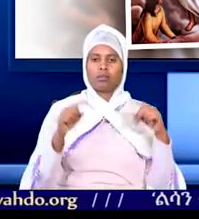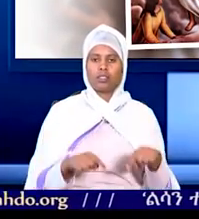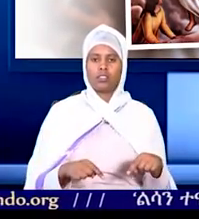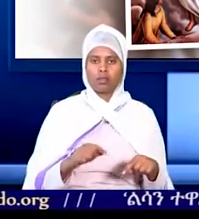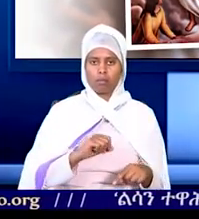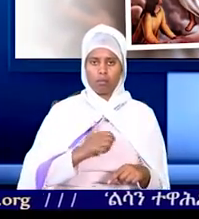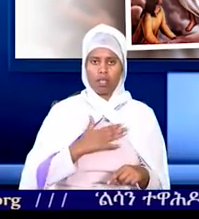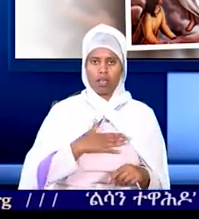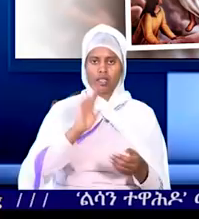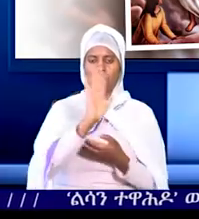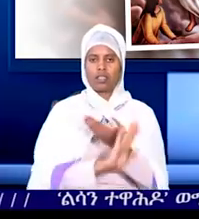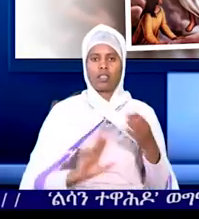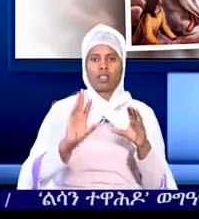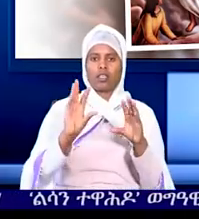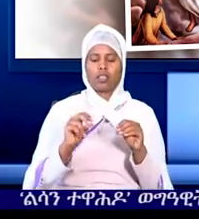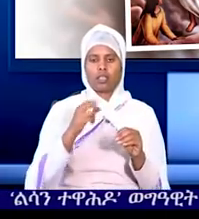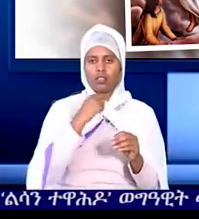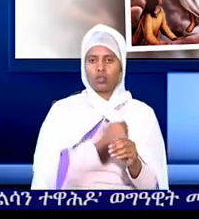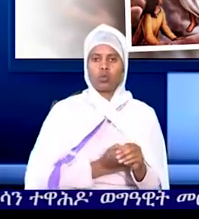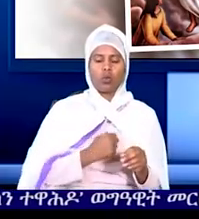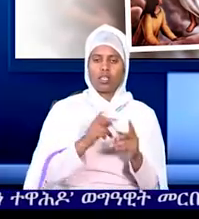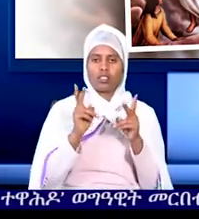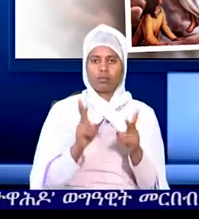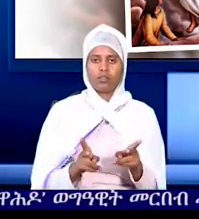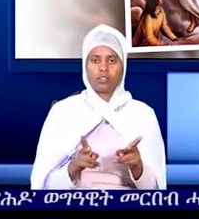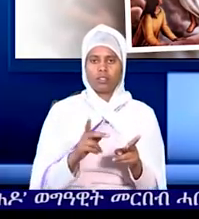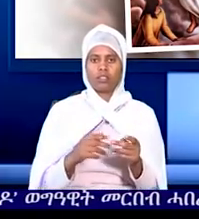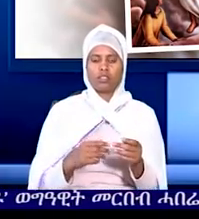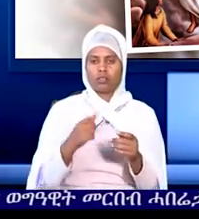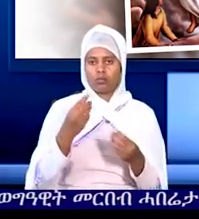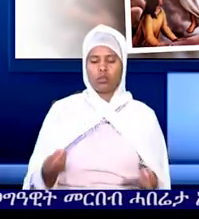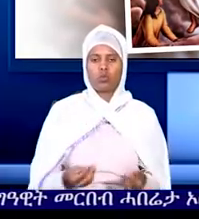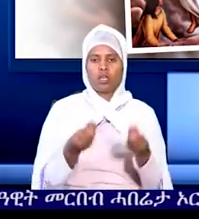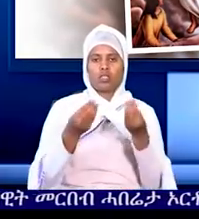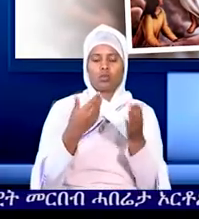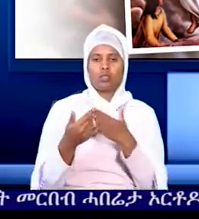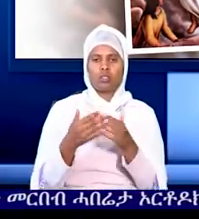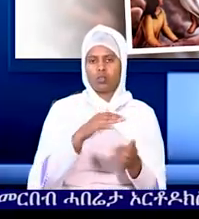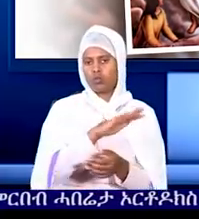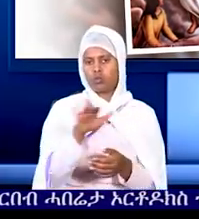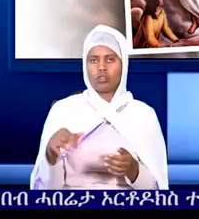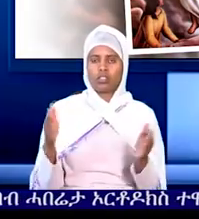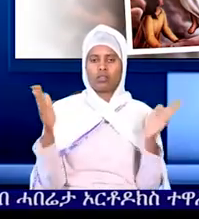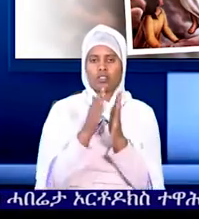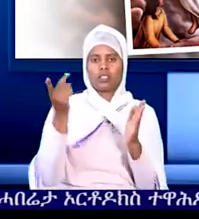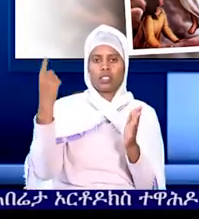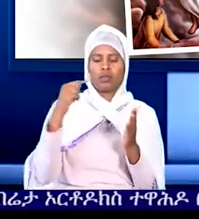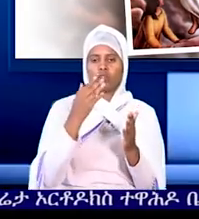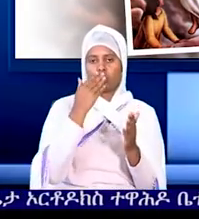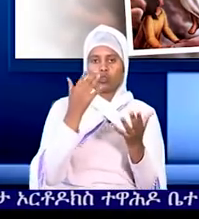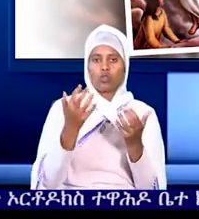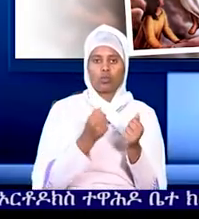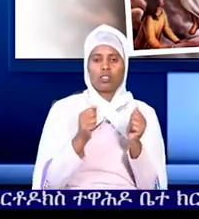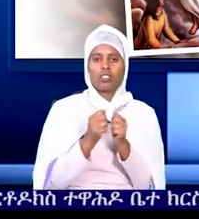ኣነ መፅየ በዓለየ ደድሕነካ እዚ ጓይኻ እዚ እዚ መስዋይትኻ እዚ